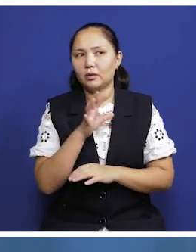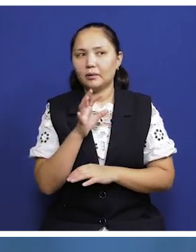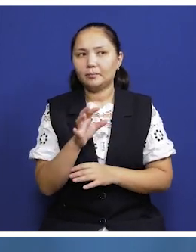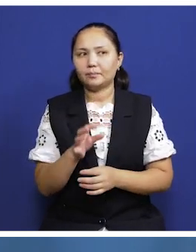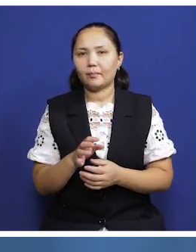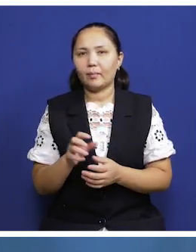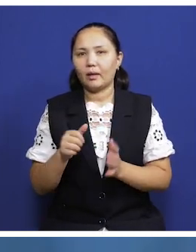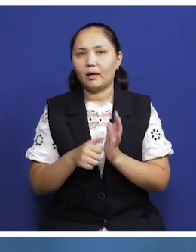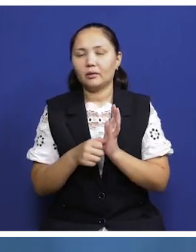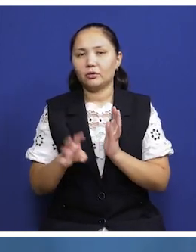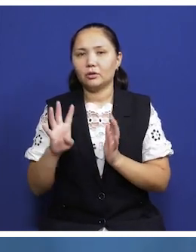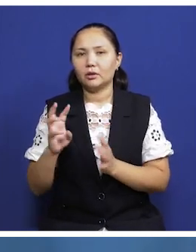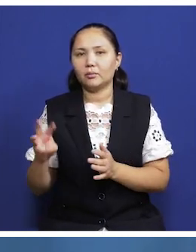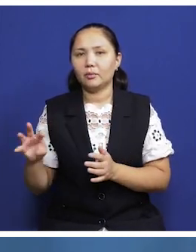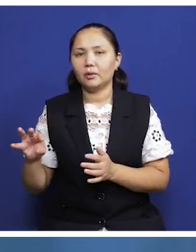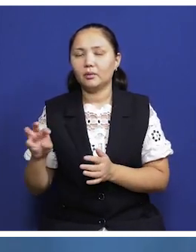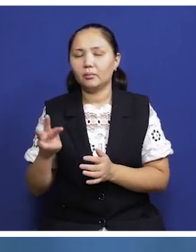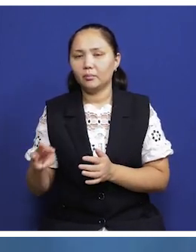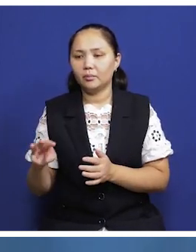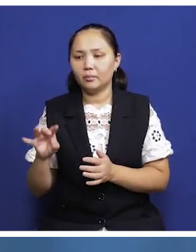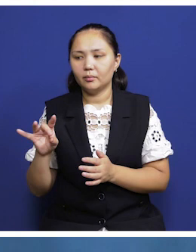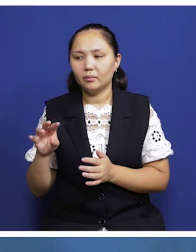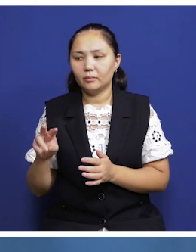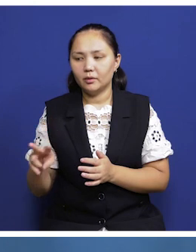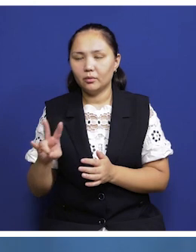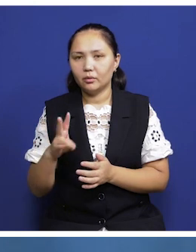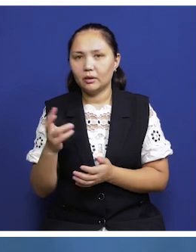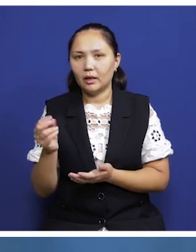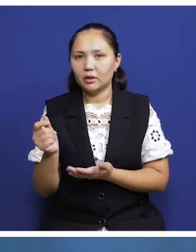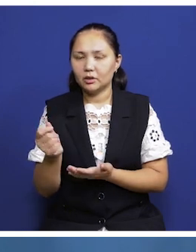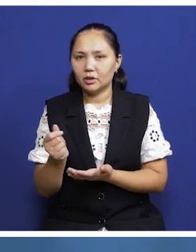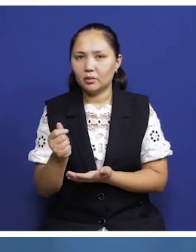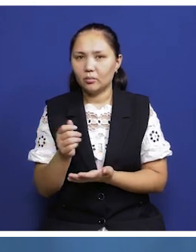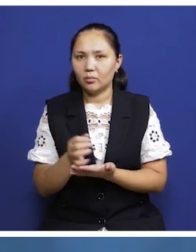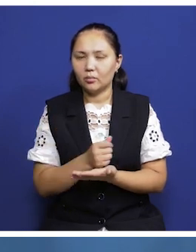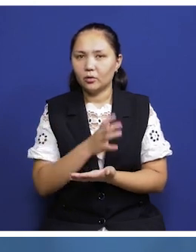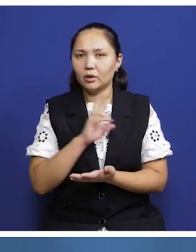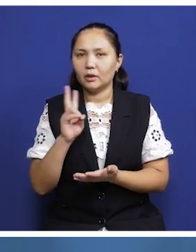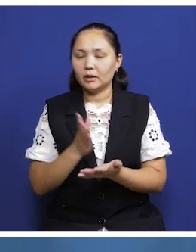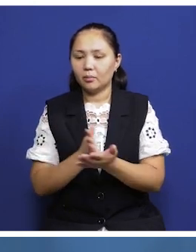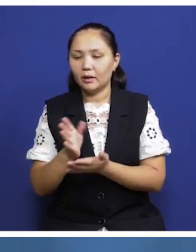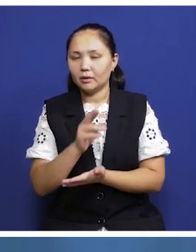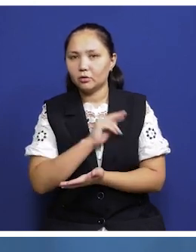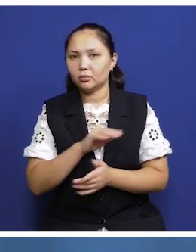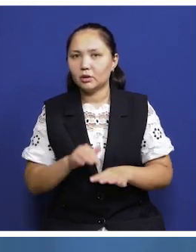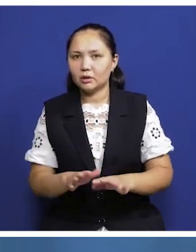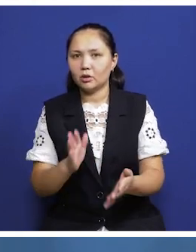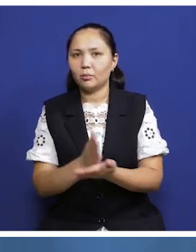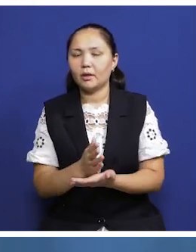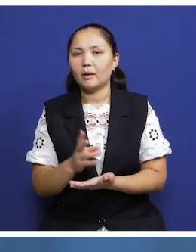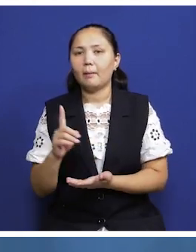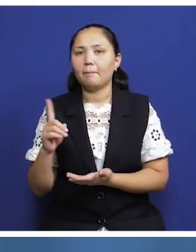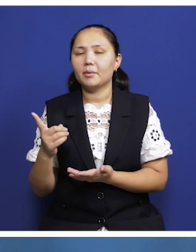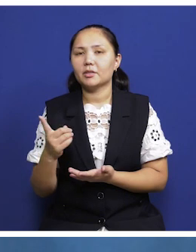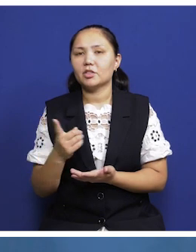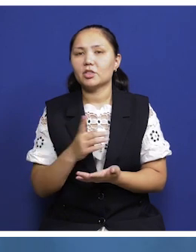алған құны 640 миллион теңгеден асып, 644 миллион теңгеге жуық. Екі бағытта жұмыс істедік. Бірінші ол